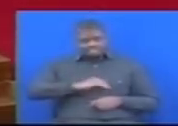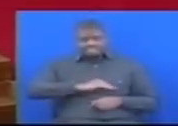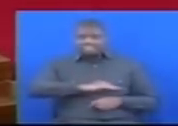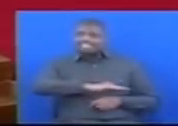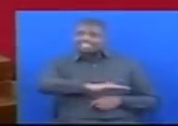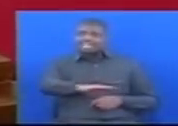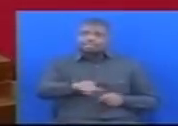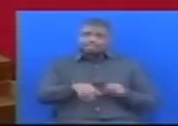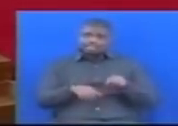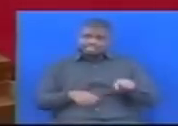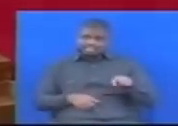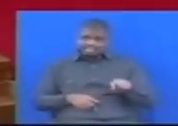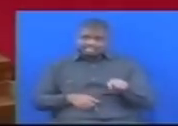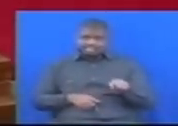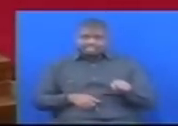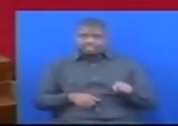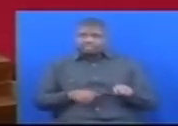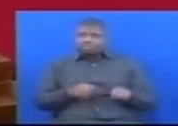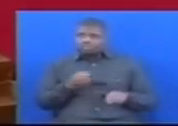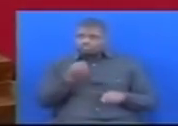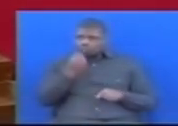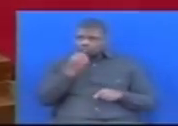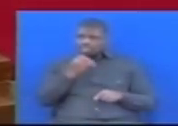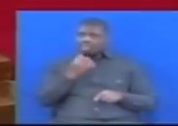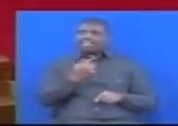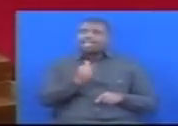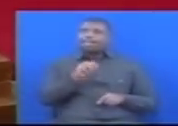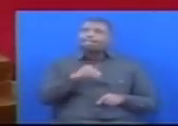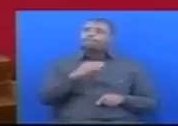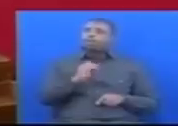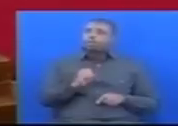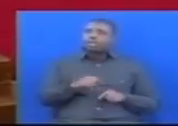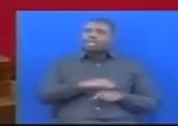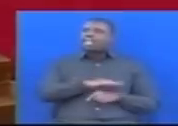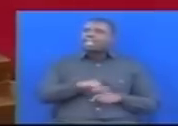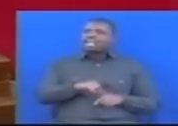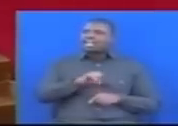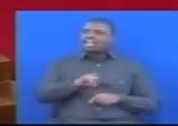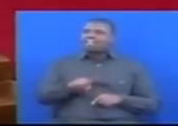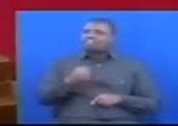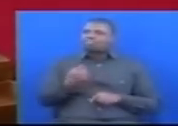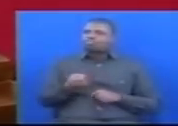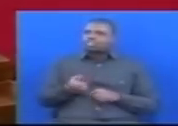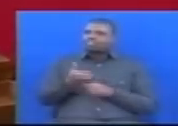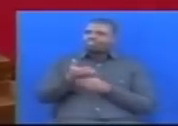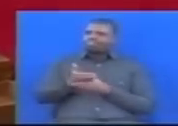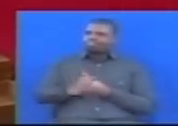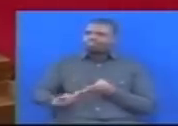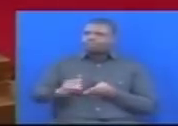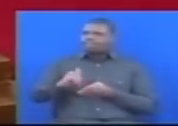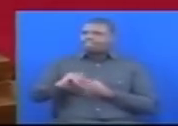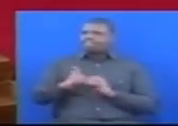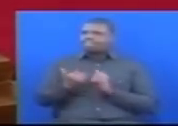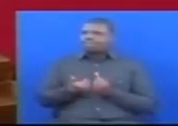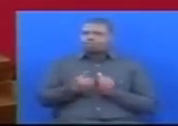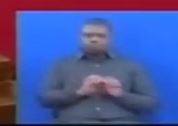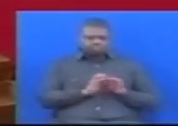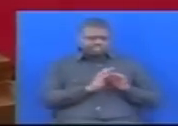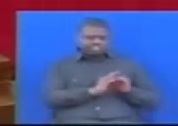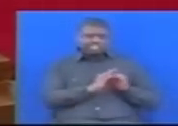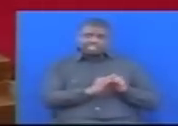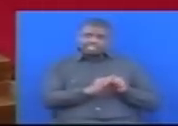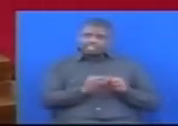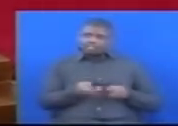katika shamba hilo kwa Tamko ambapo ekari 1000 zilimegwa na mrajisi wa vyama vya ushirika